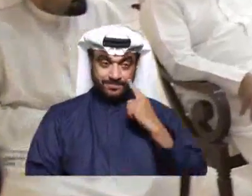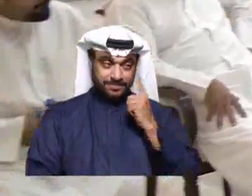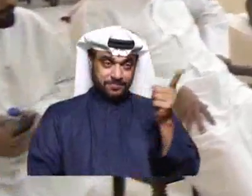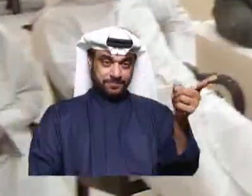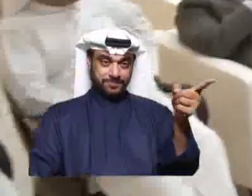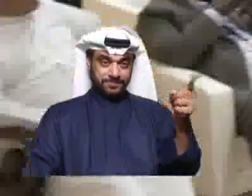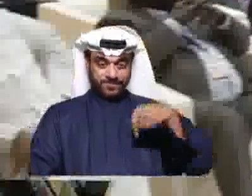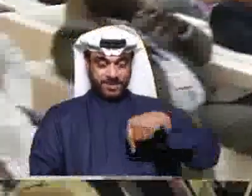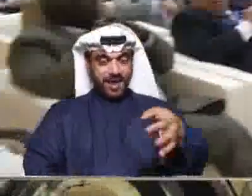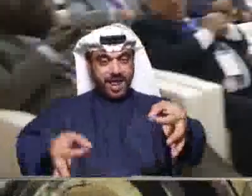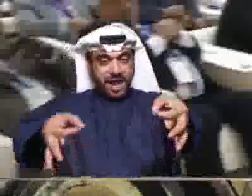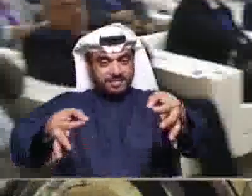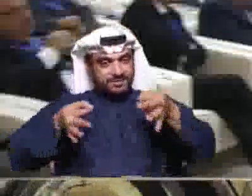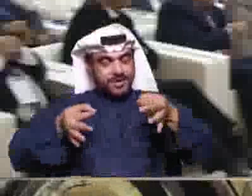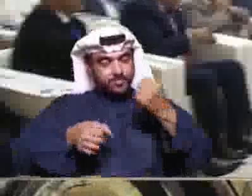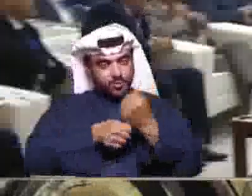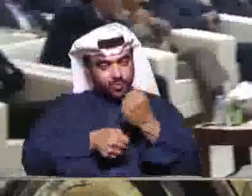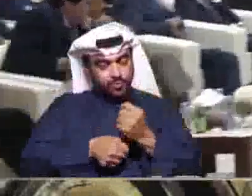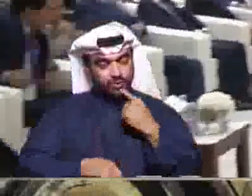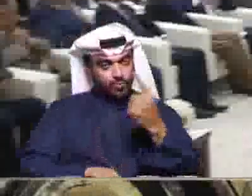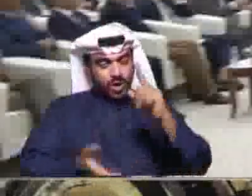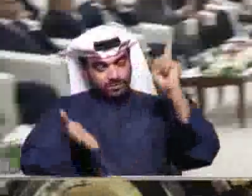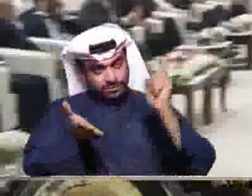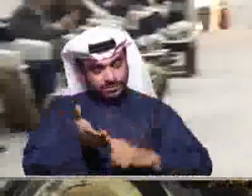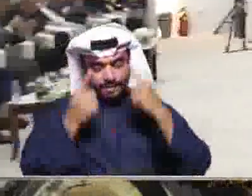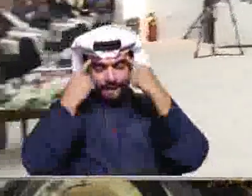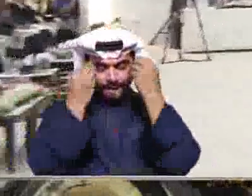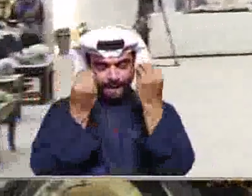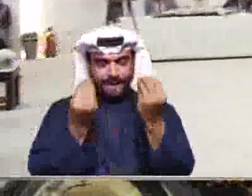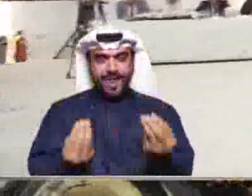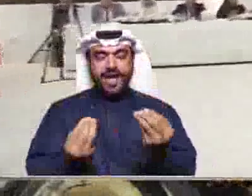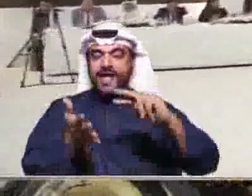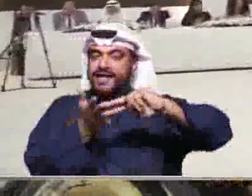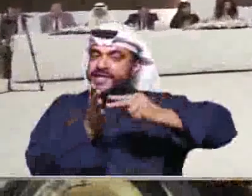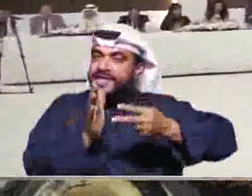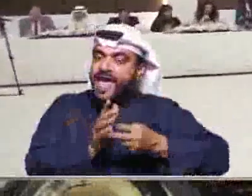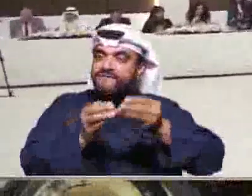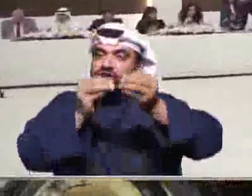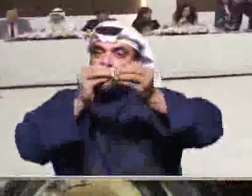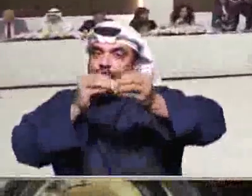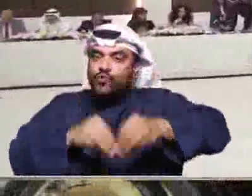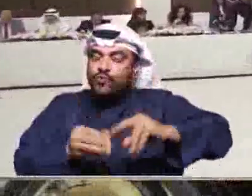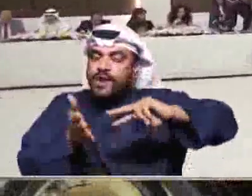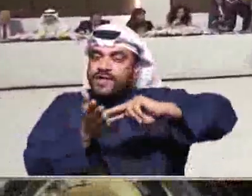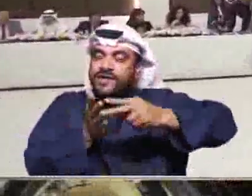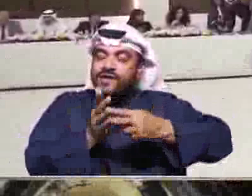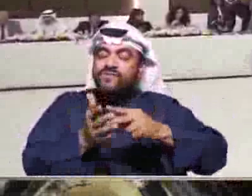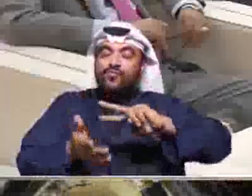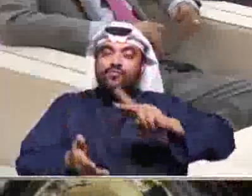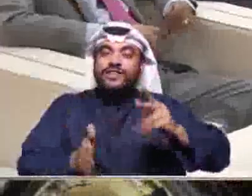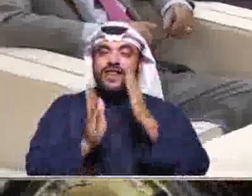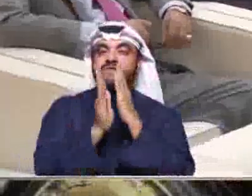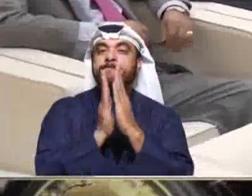انطلاقا من التزامهم المهني وواجبهم الوطني والأخلاقي لإيجاد الحلول والإمكانيات لمختلف القضايا